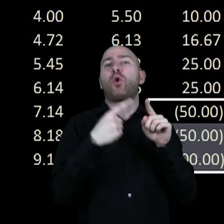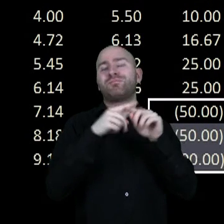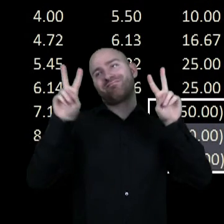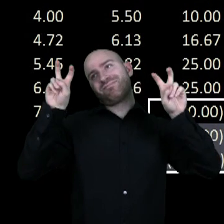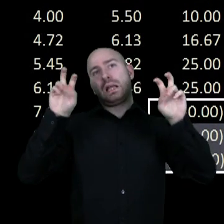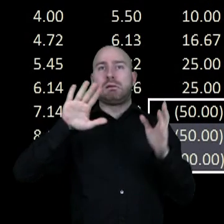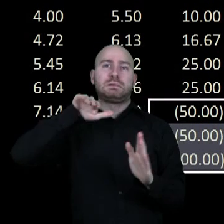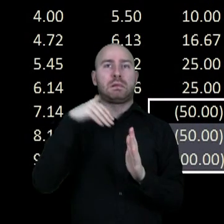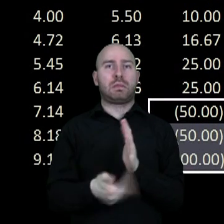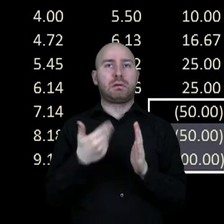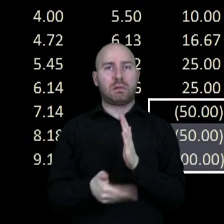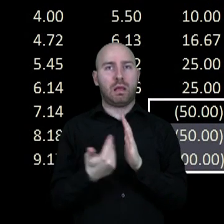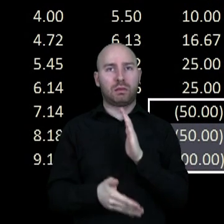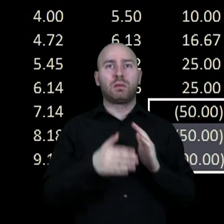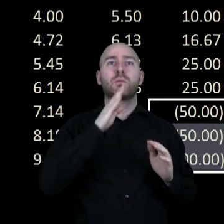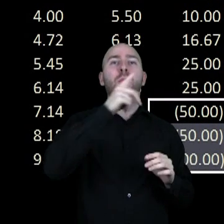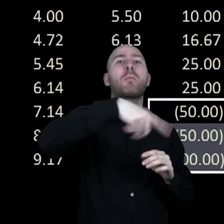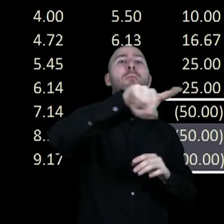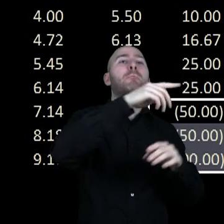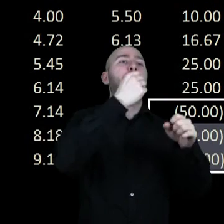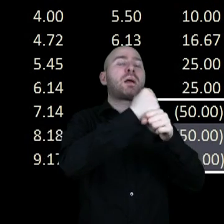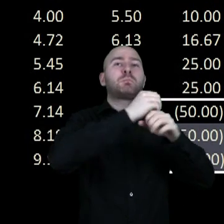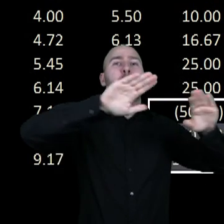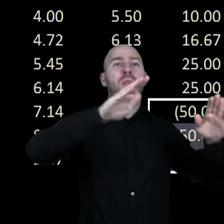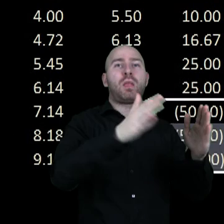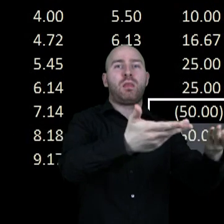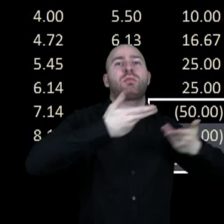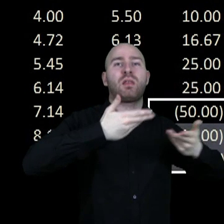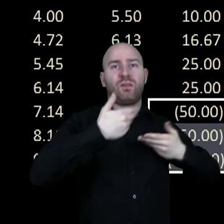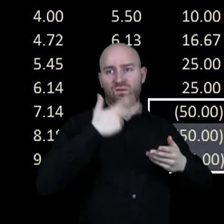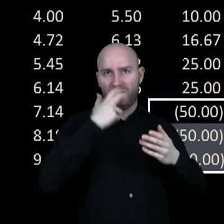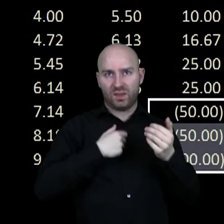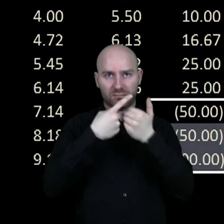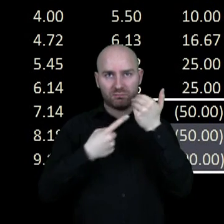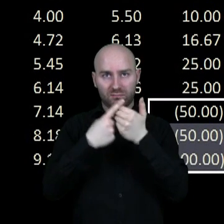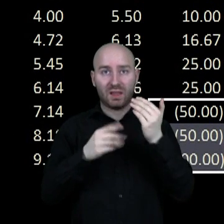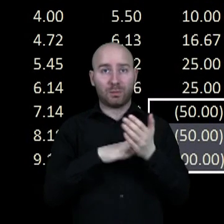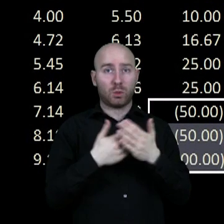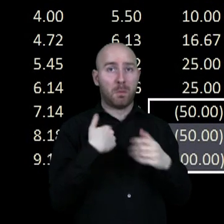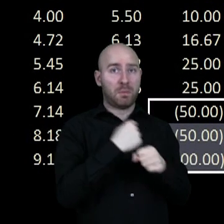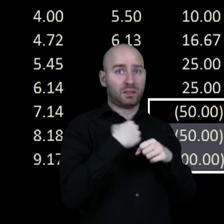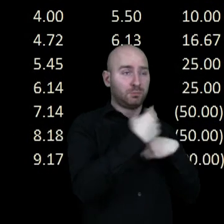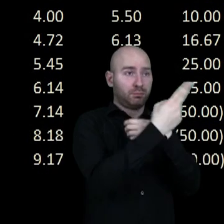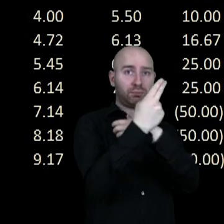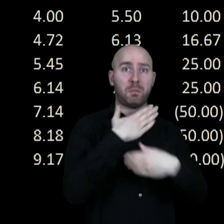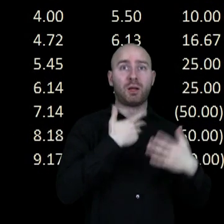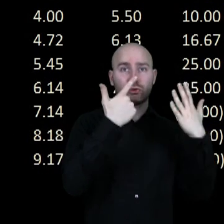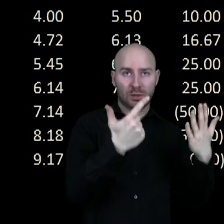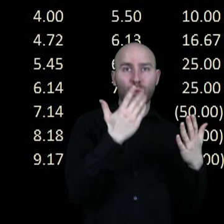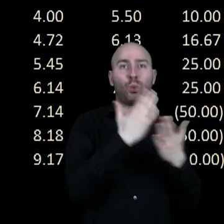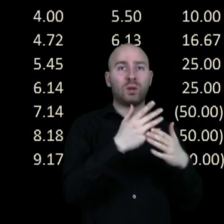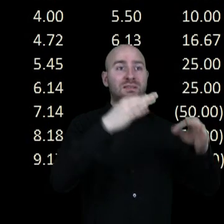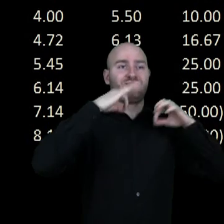że nie są w stanie się dogadać. Widać to w tych liczbach. Siedmiu programistów napisze 11400